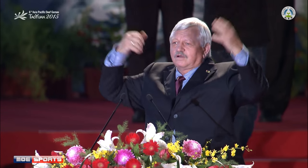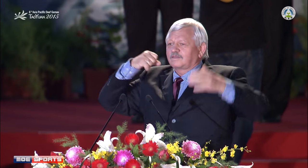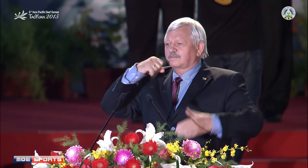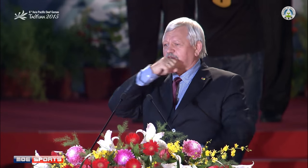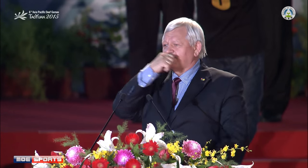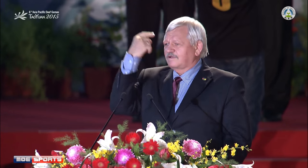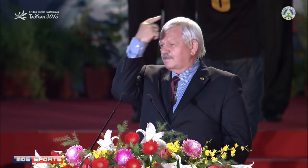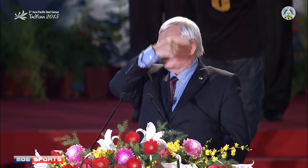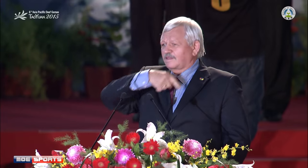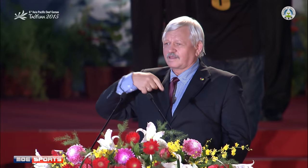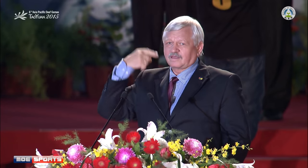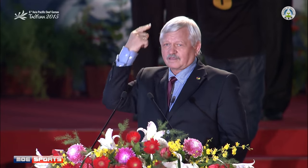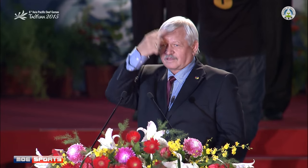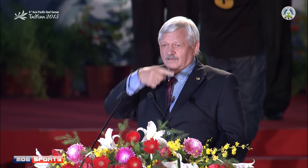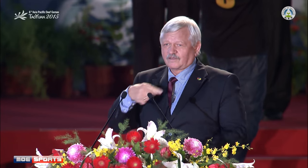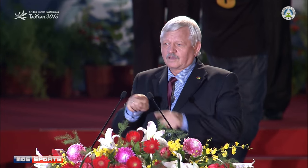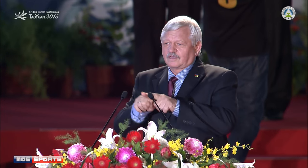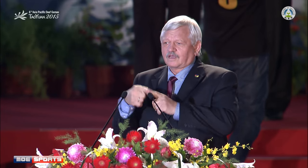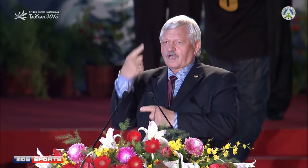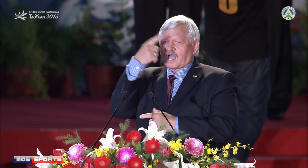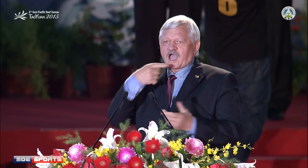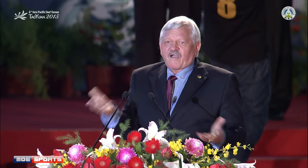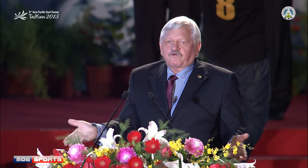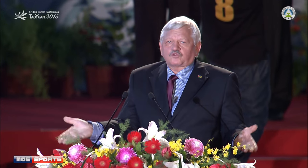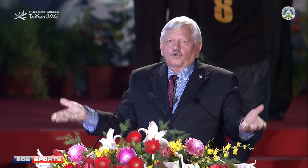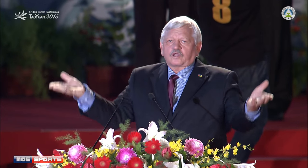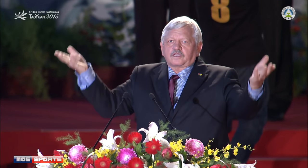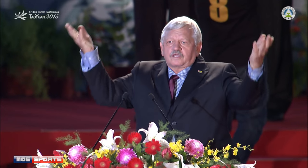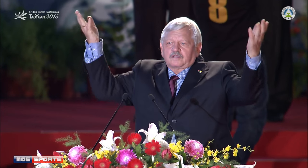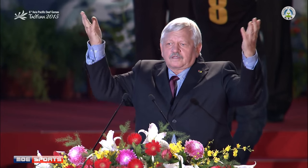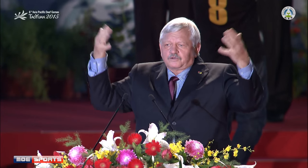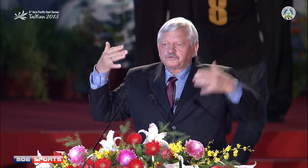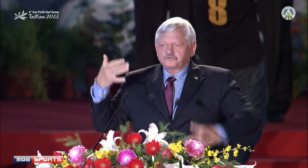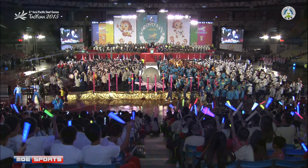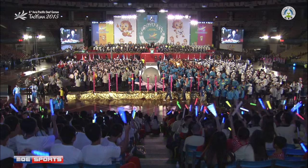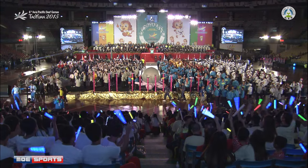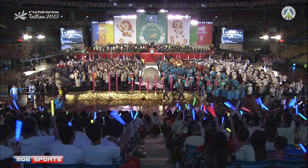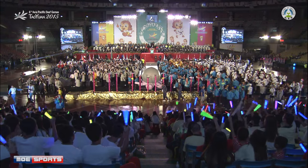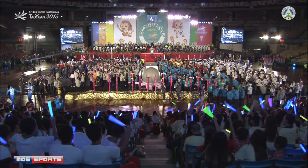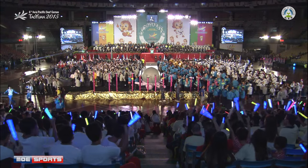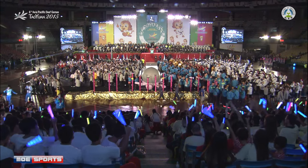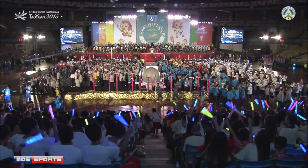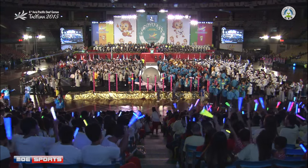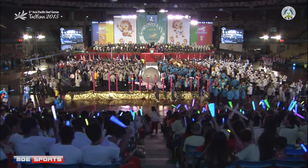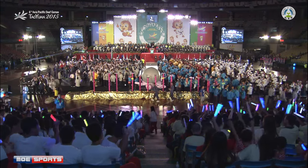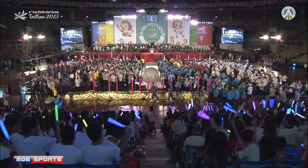的主席热烈的掌声？ 让我们第一次注意到台湾，也提高台湾的能见度。